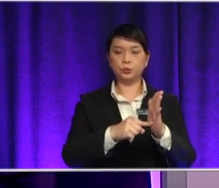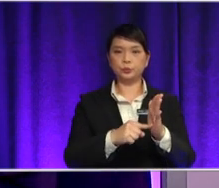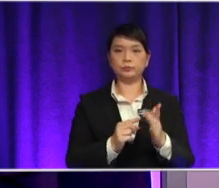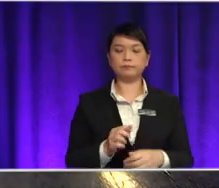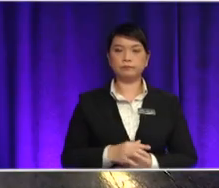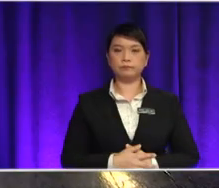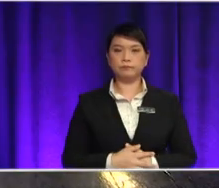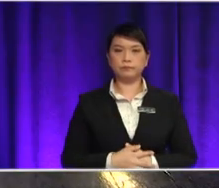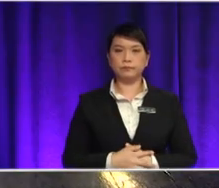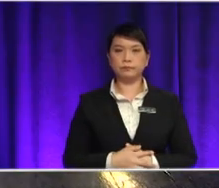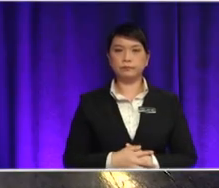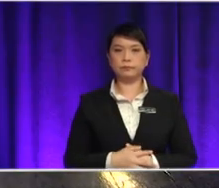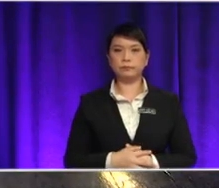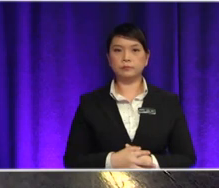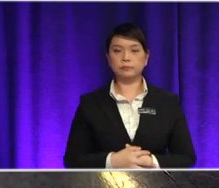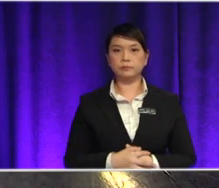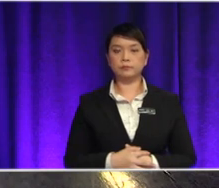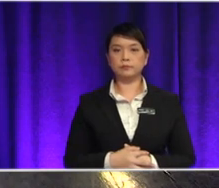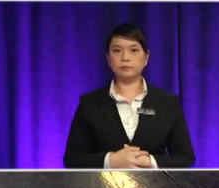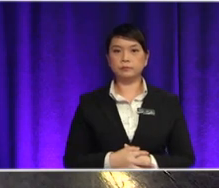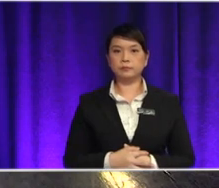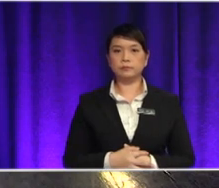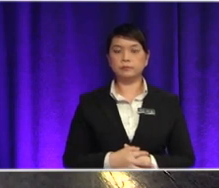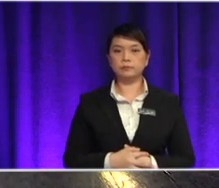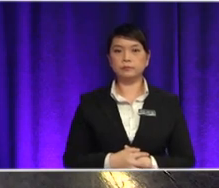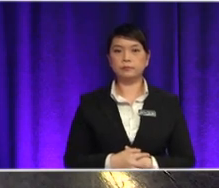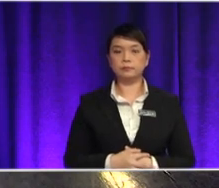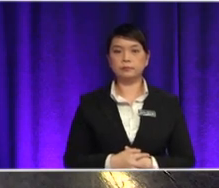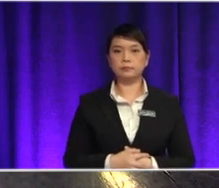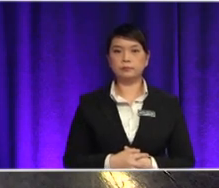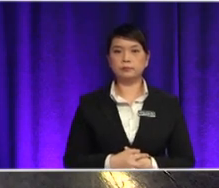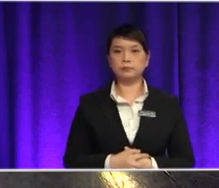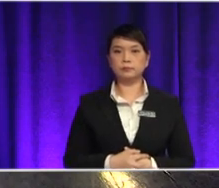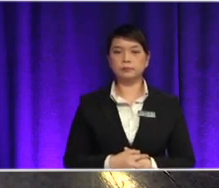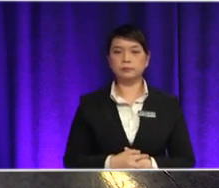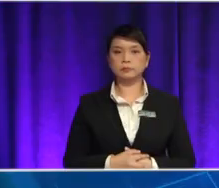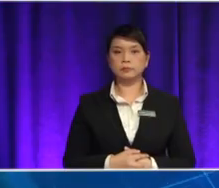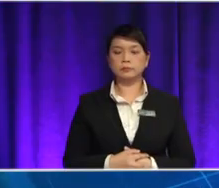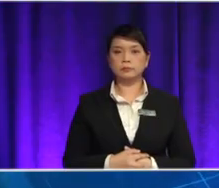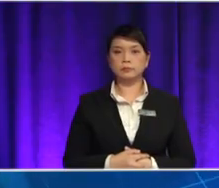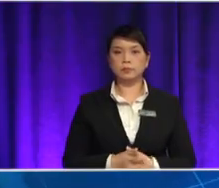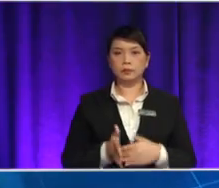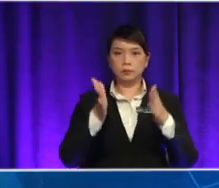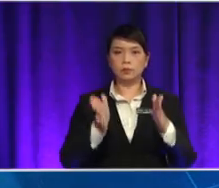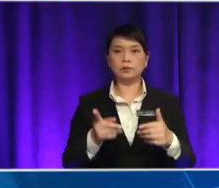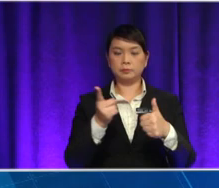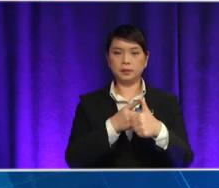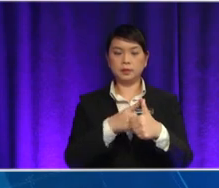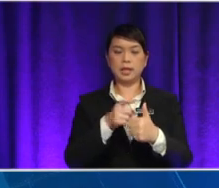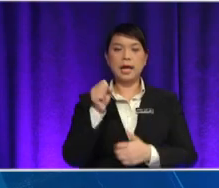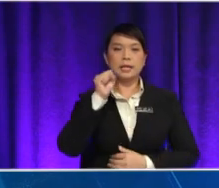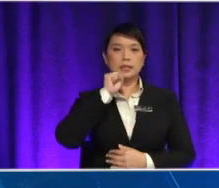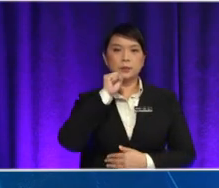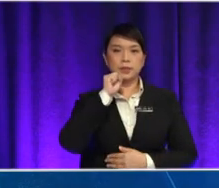murid-murid di rumah yang mungkin sekarang ini pun tengah melakukan langkah. Kita dah ada. Okay, orang yang pertama Sasbini, tahniah. Mm-hmm.